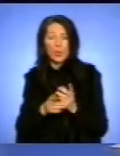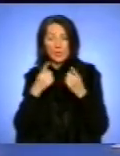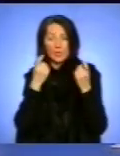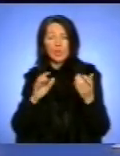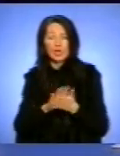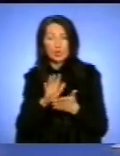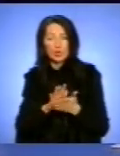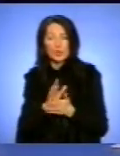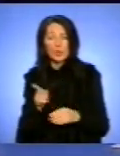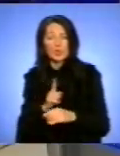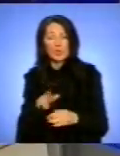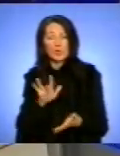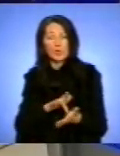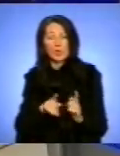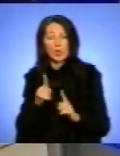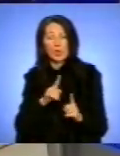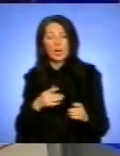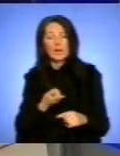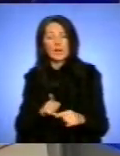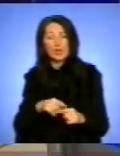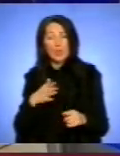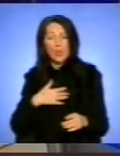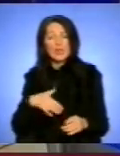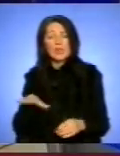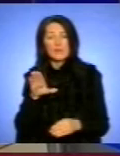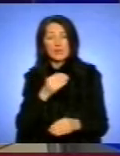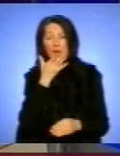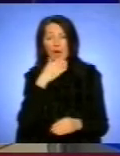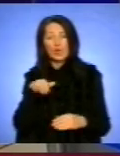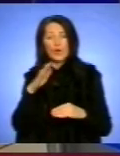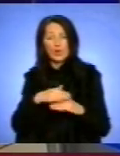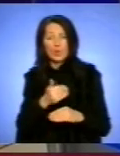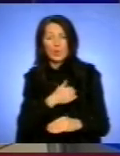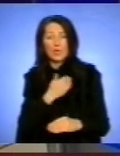ради. А на цьому у мене усе. Гарного вечора